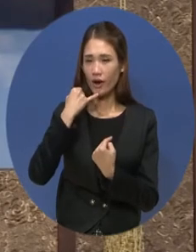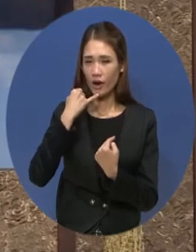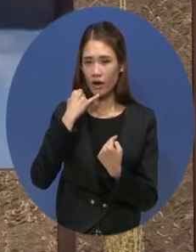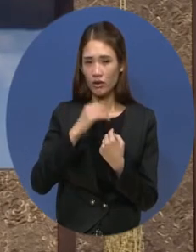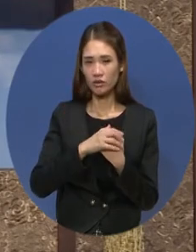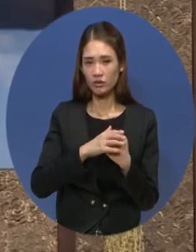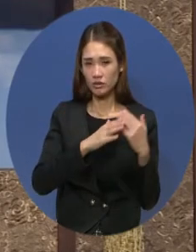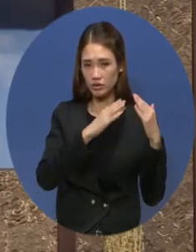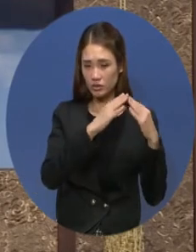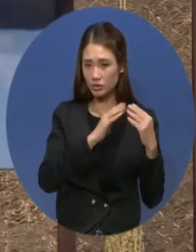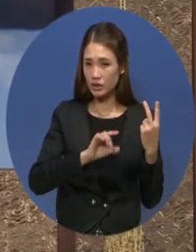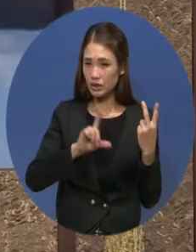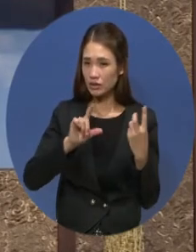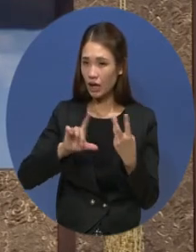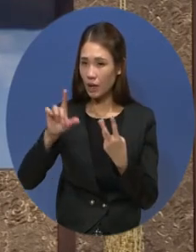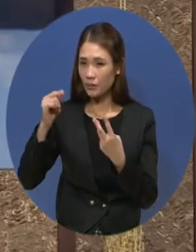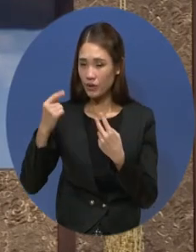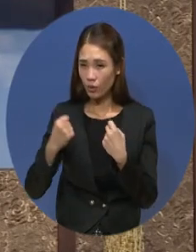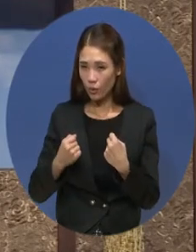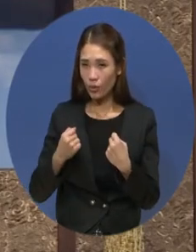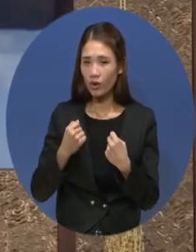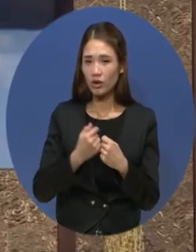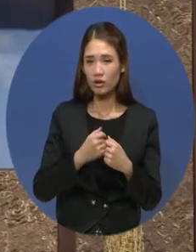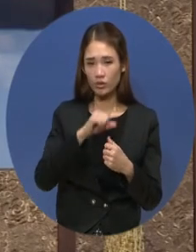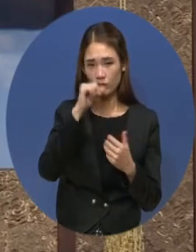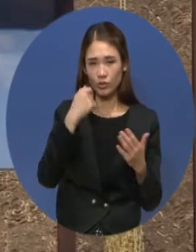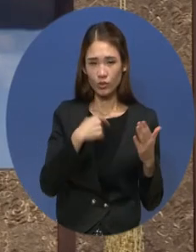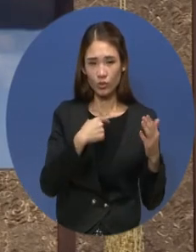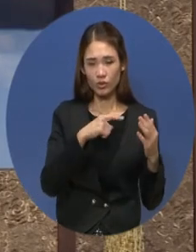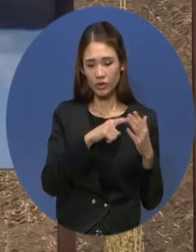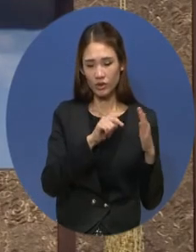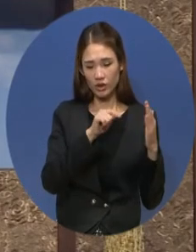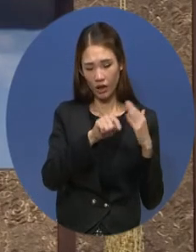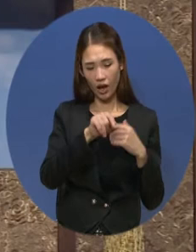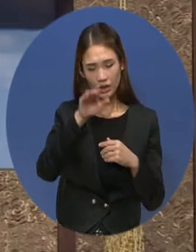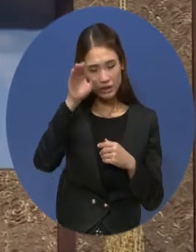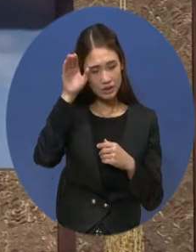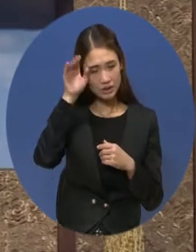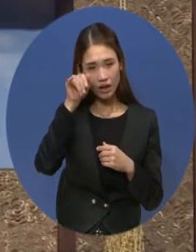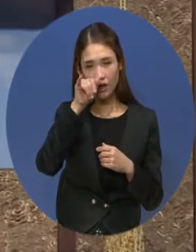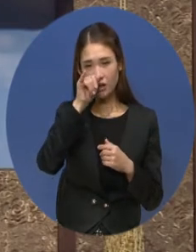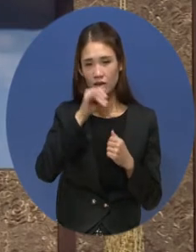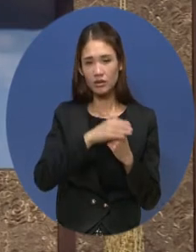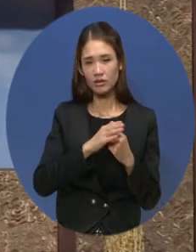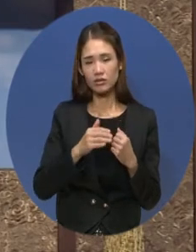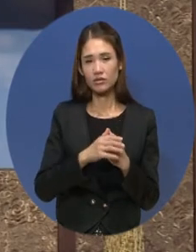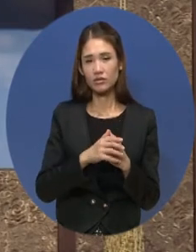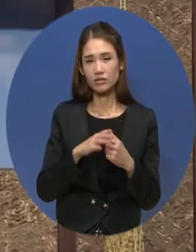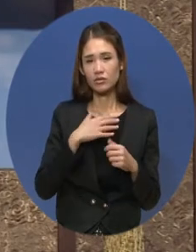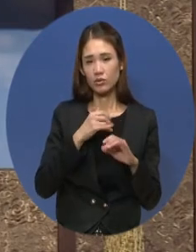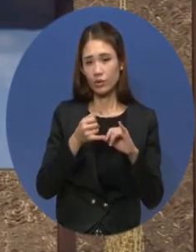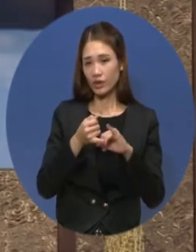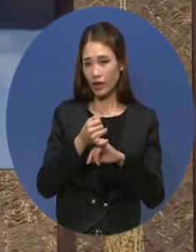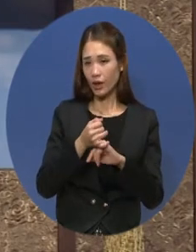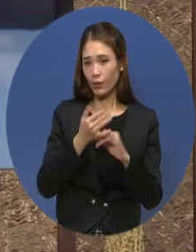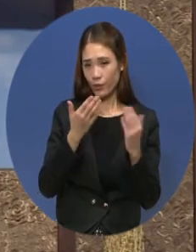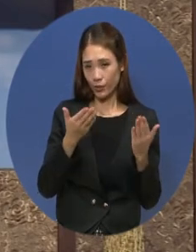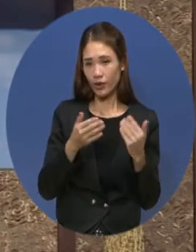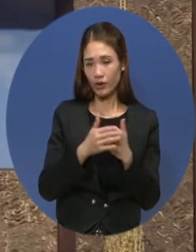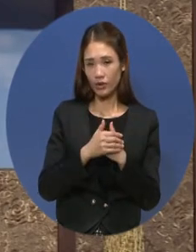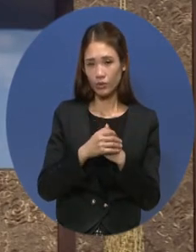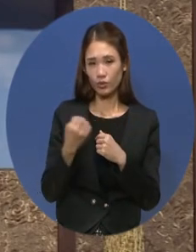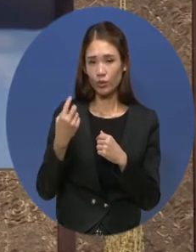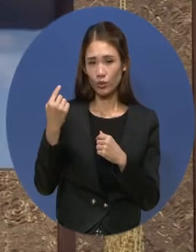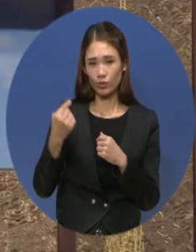집에서 잎을 3일 있다가 아 그래도 평생 교육 센터 간단한 어떤 그런 기대감이 있기 때문에 또 저희가 약속을 하면 또